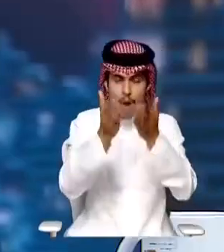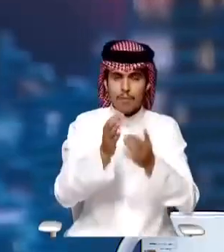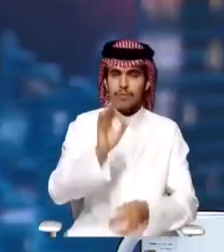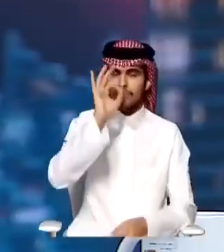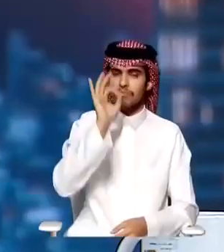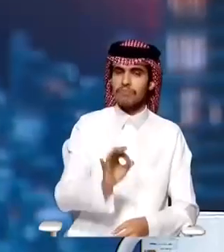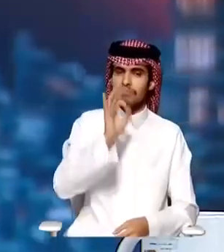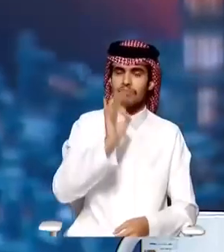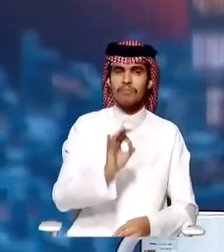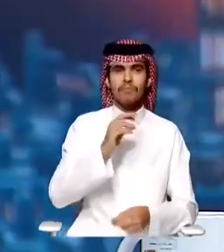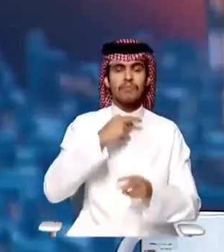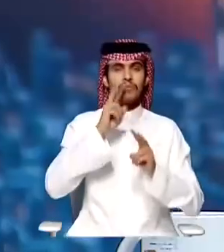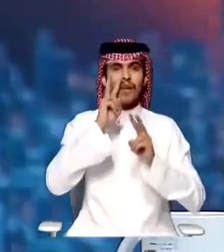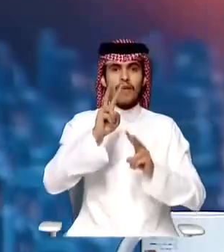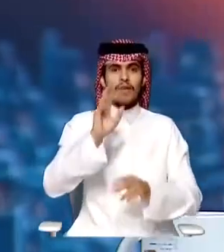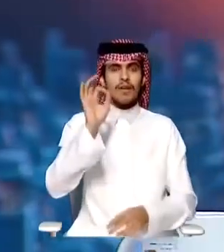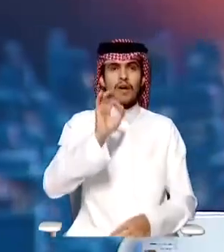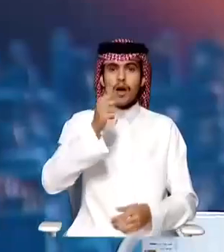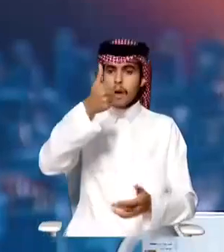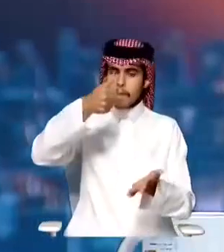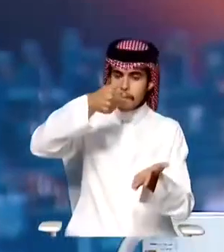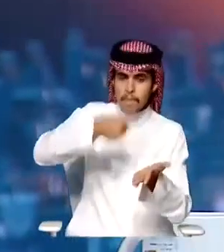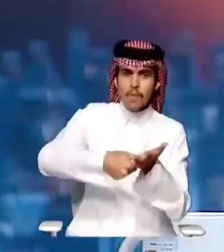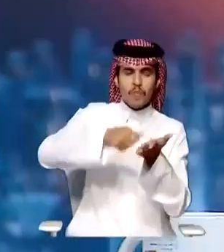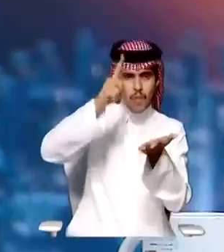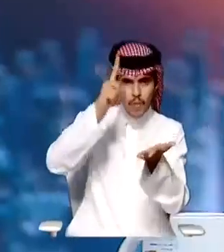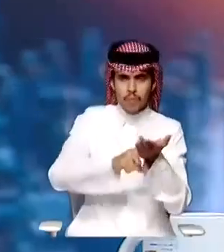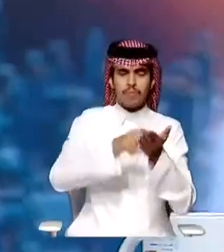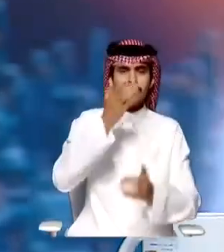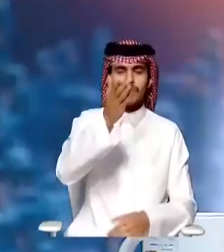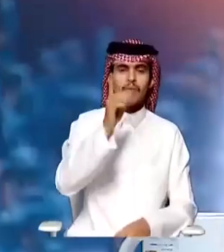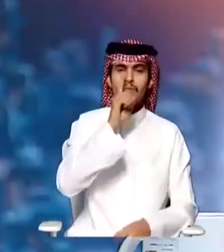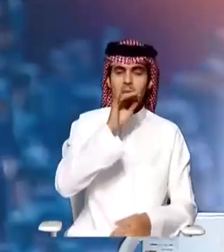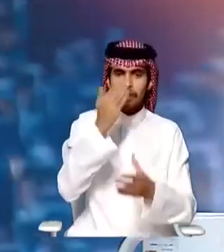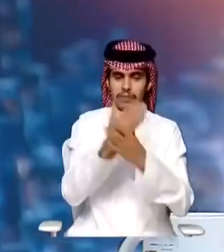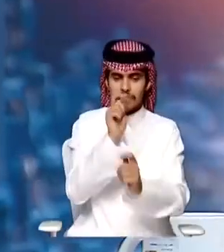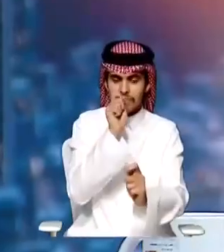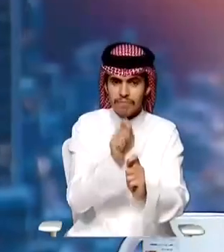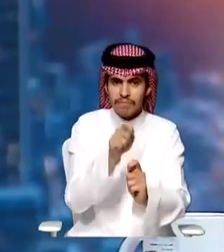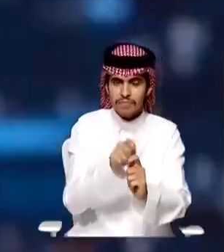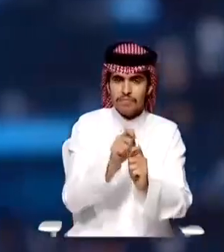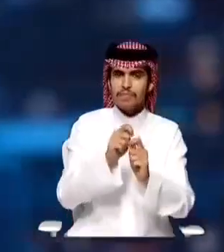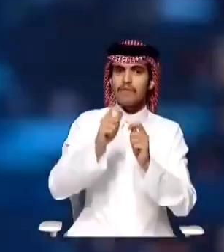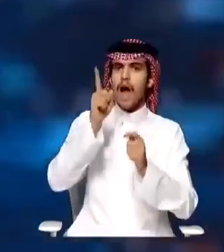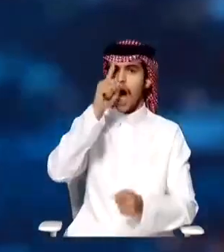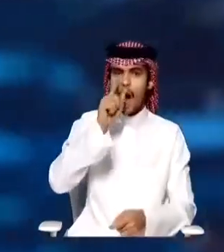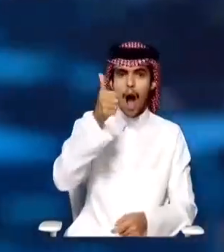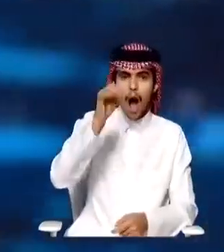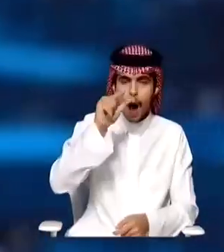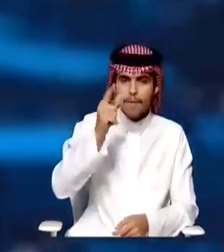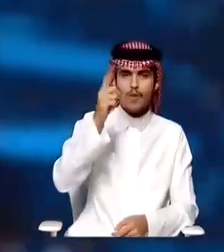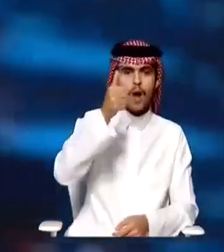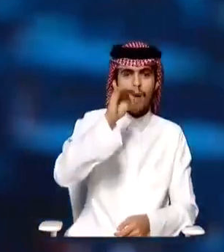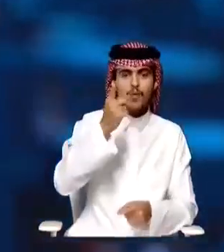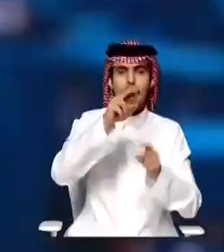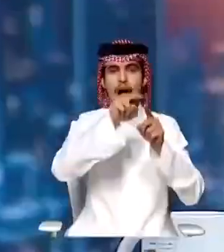يعني بصراحه لهم بصمه اللي اللي ربوك انت وامجد الله يحفظك واخوانك الباقين